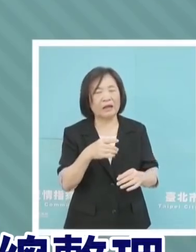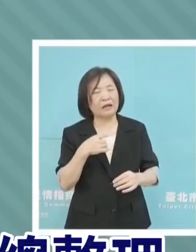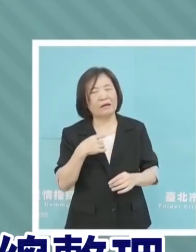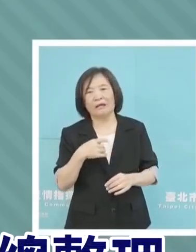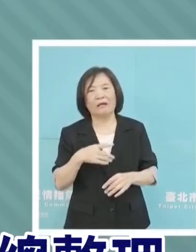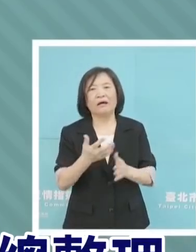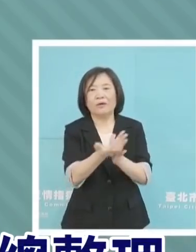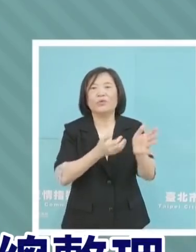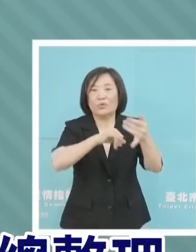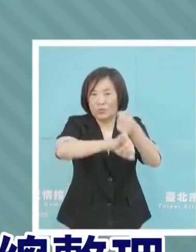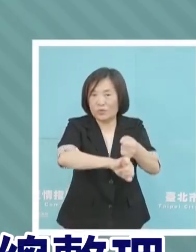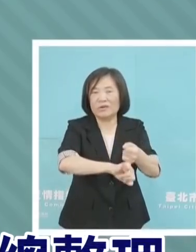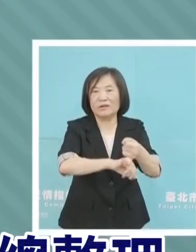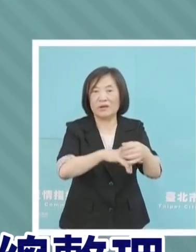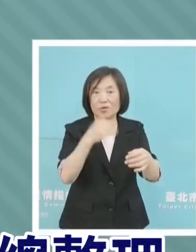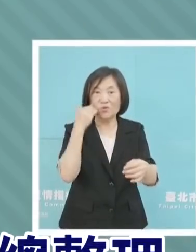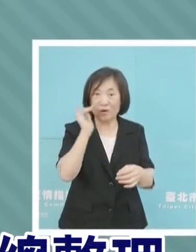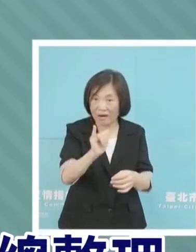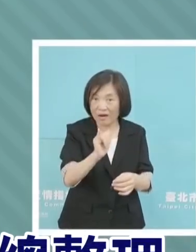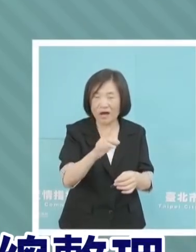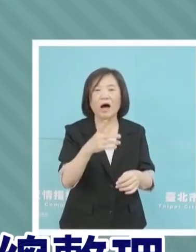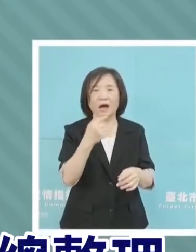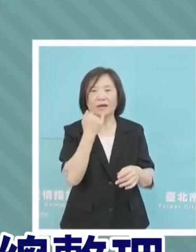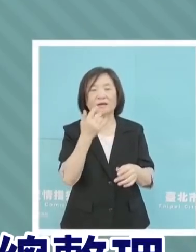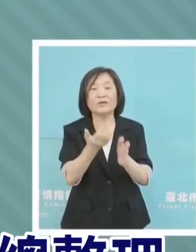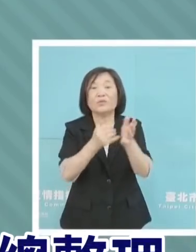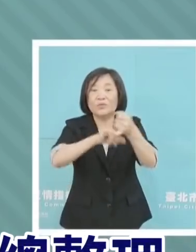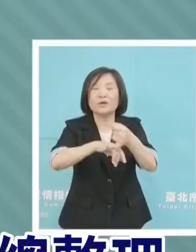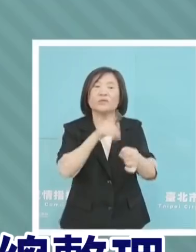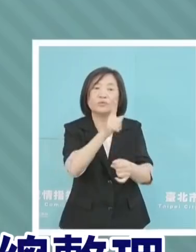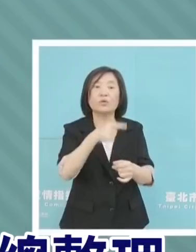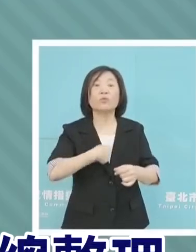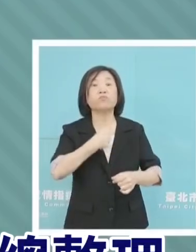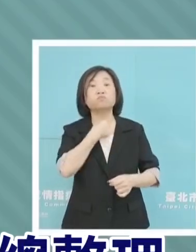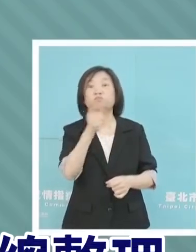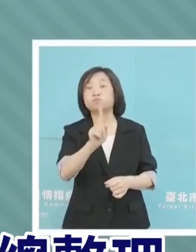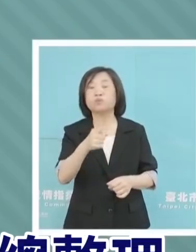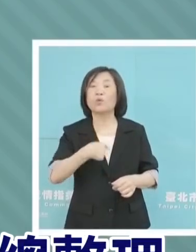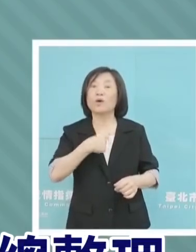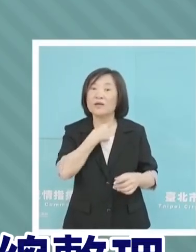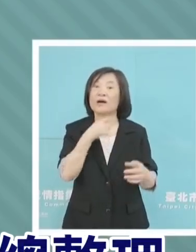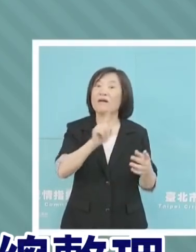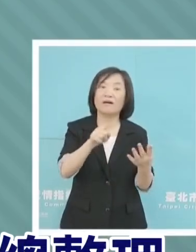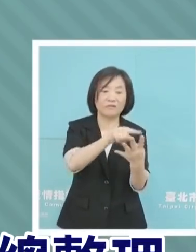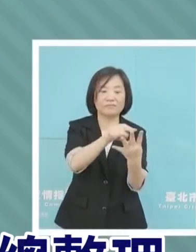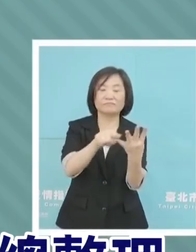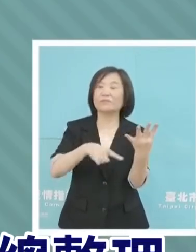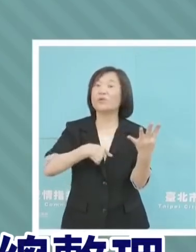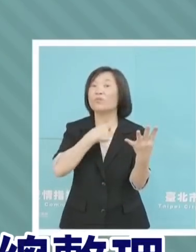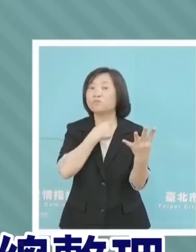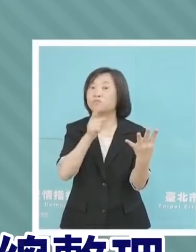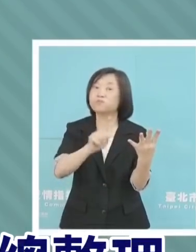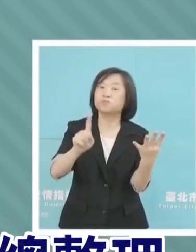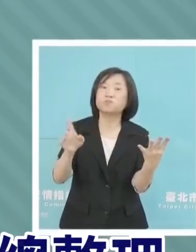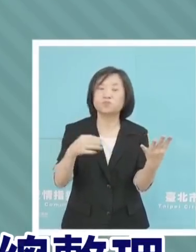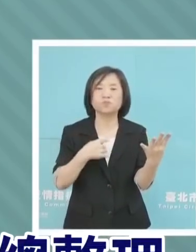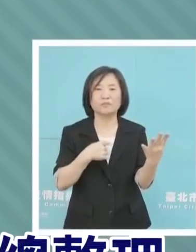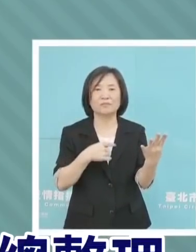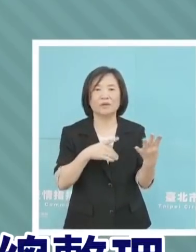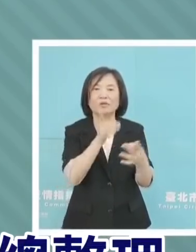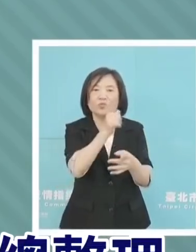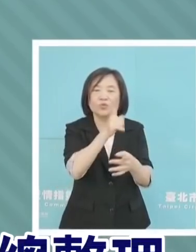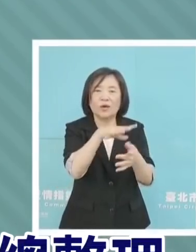预约的，不然更困难。如果预约的话，大家先讲好哪一个哪一个接种站，它有几种疫苗，有多